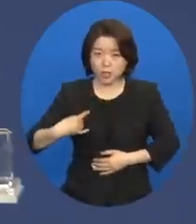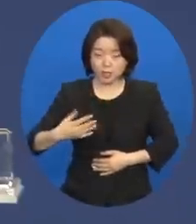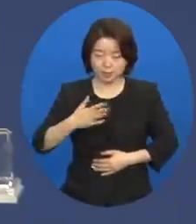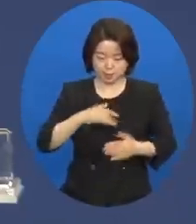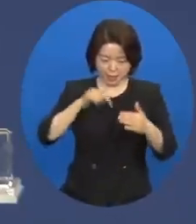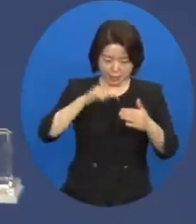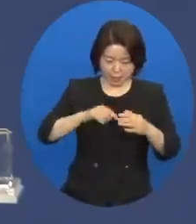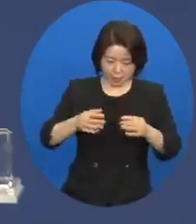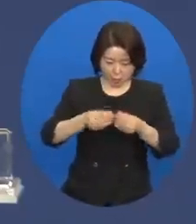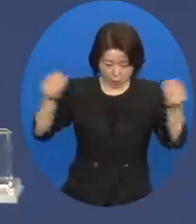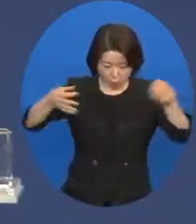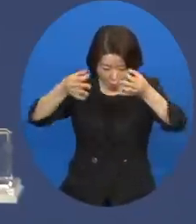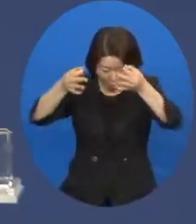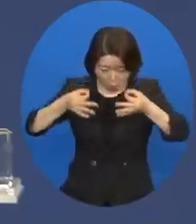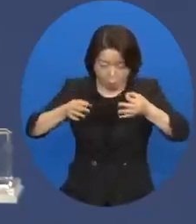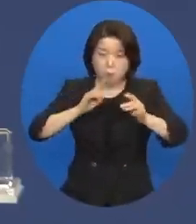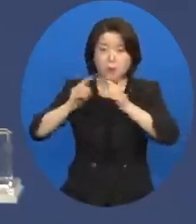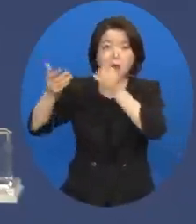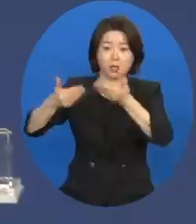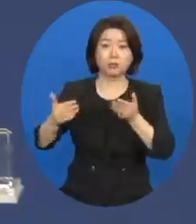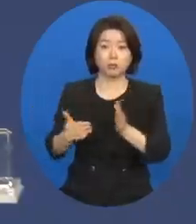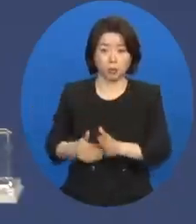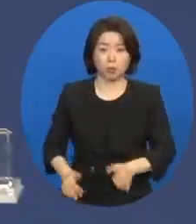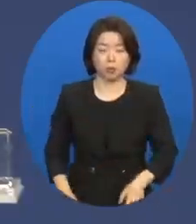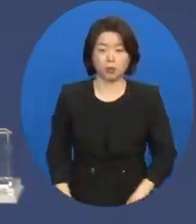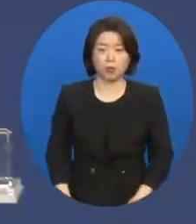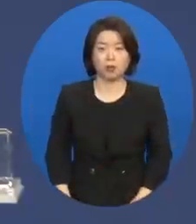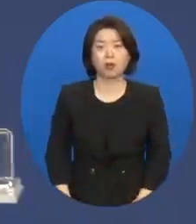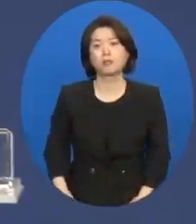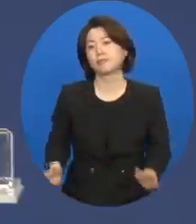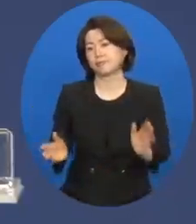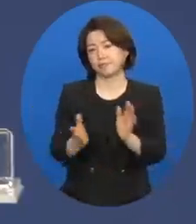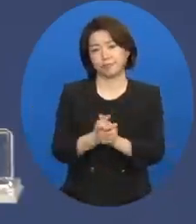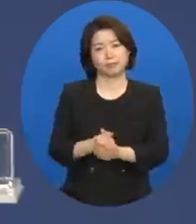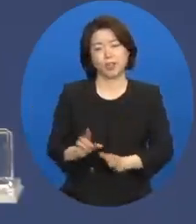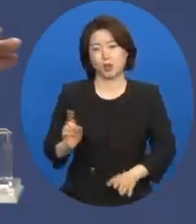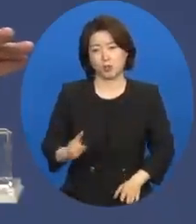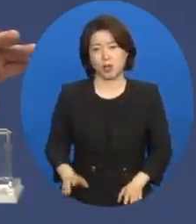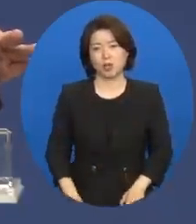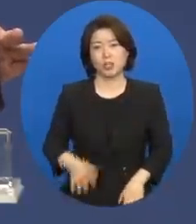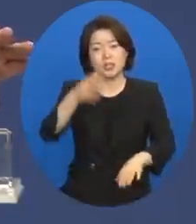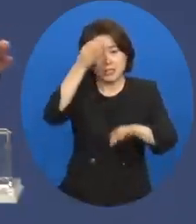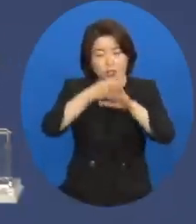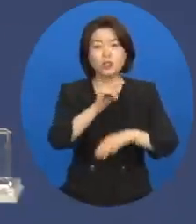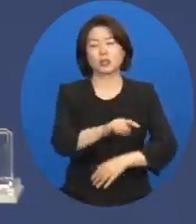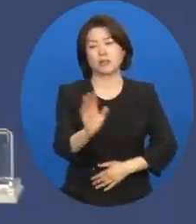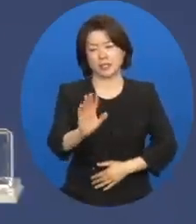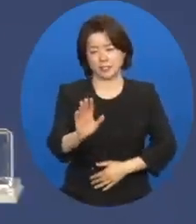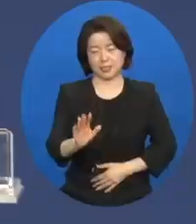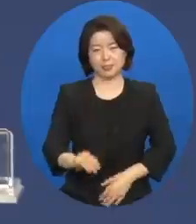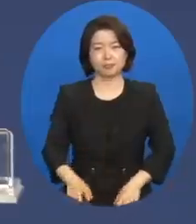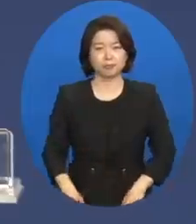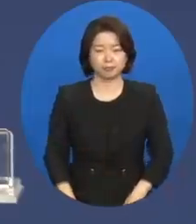내면의 상태를 말씀해 주시는데, 아 죄송합니다. 이게